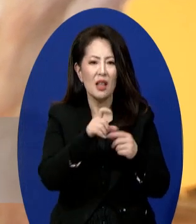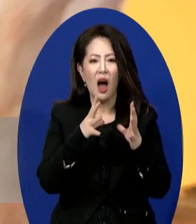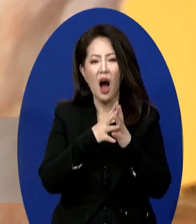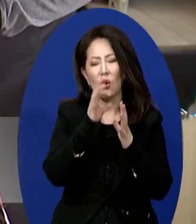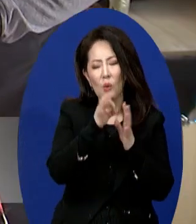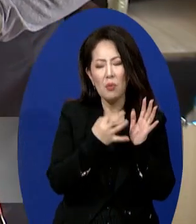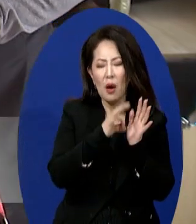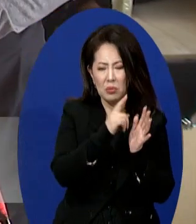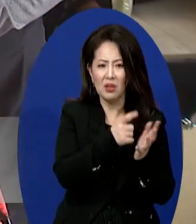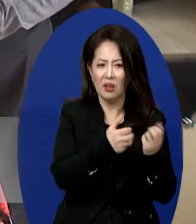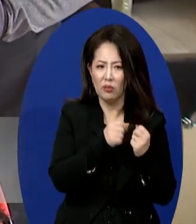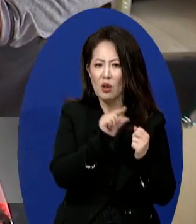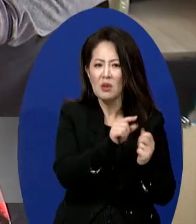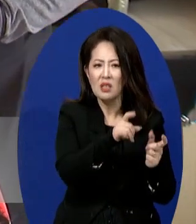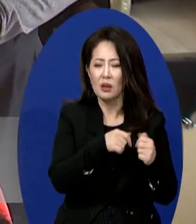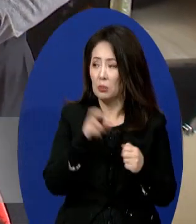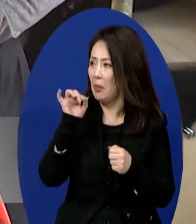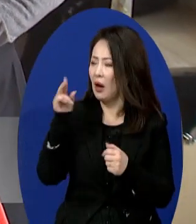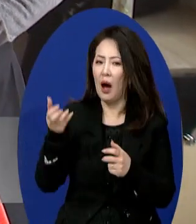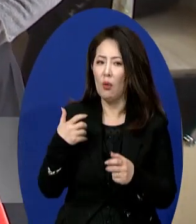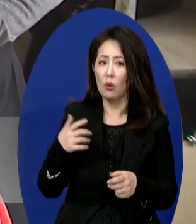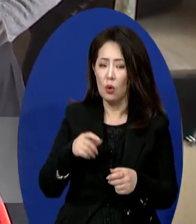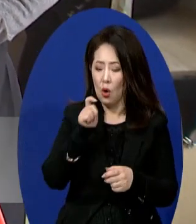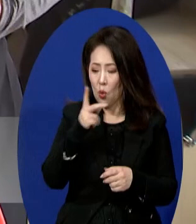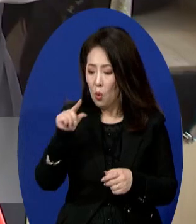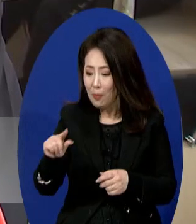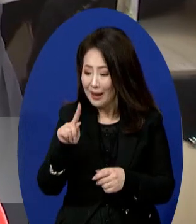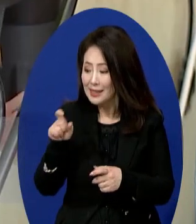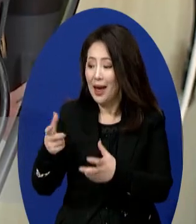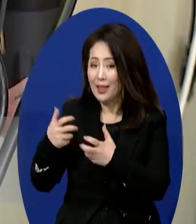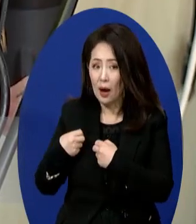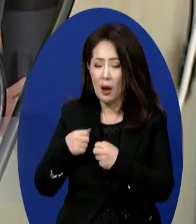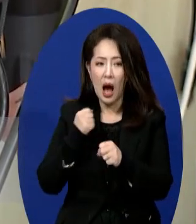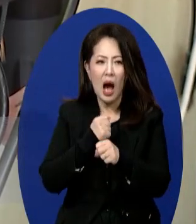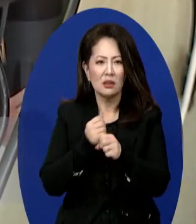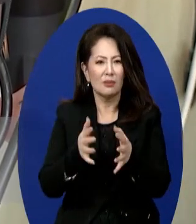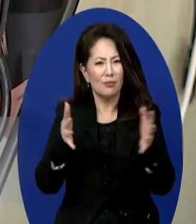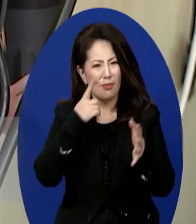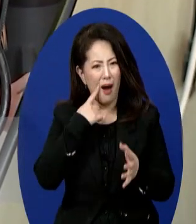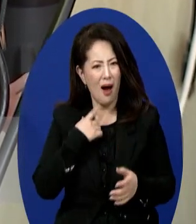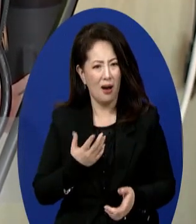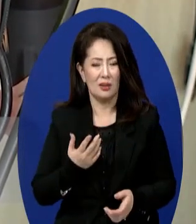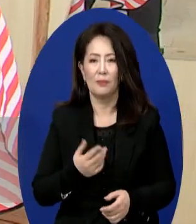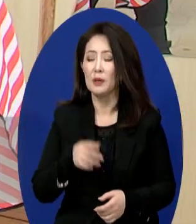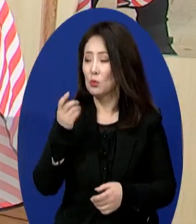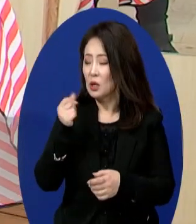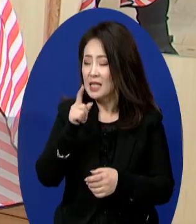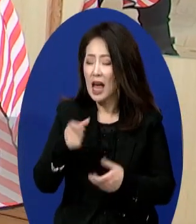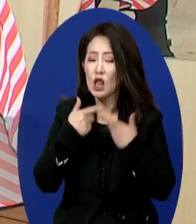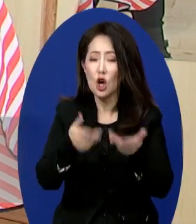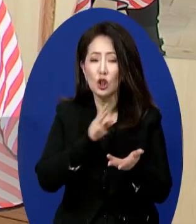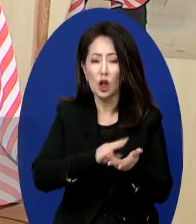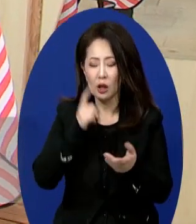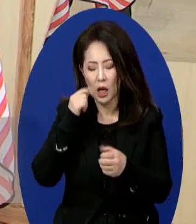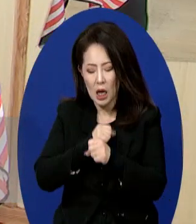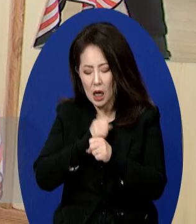зүйлээ тавьдаг болохоо. Тийм хөө багтаа зээл олдох юм бол тэгэл мэтэйш ажлын бэрээ өргөдөхийг бодно шүү хүмүүс нэгэл. Ингээд зээлээ төлөхийн тулд амс хийх завгүй ажиллаж